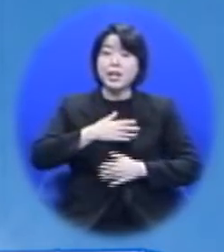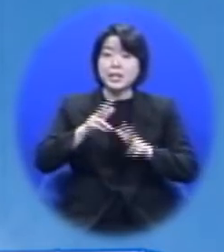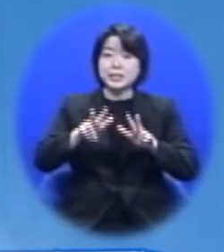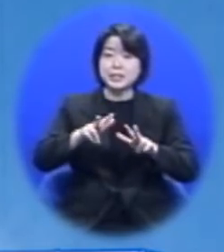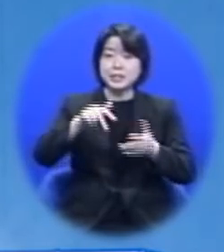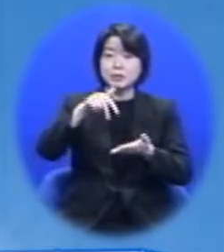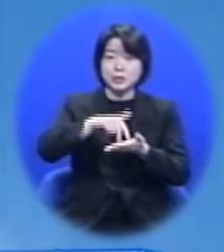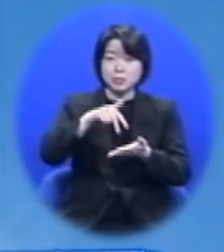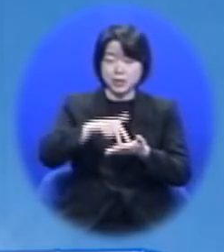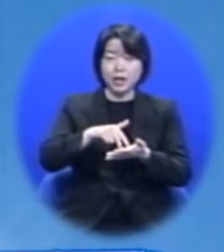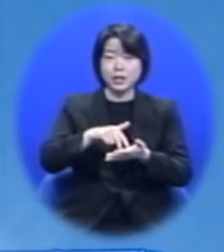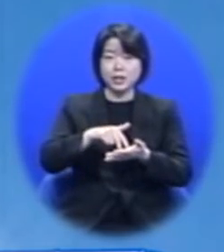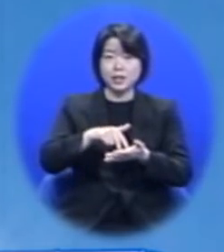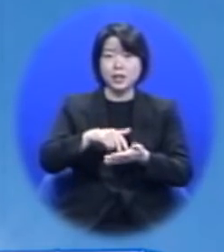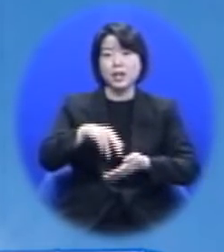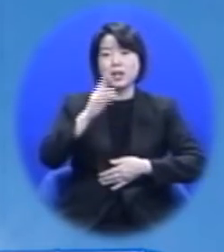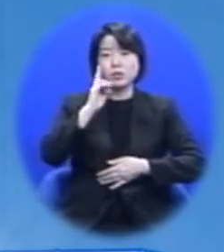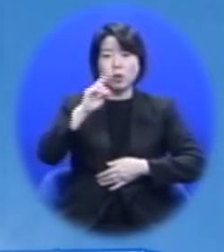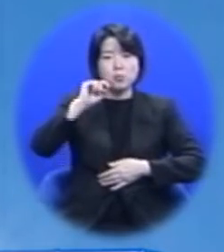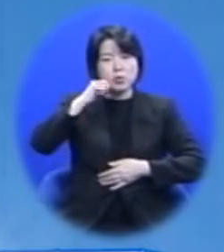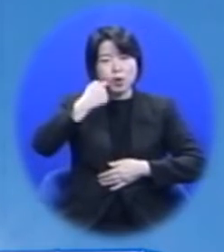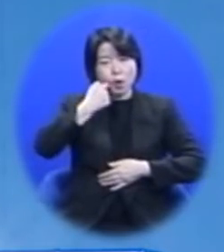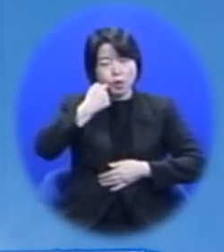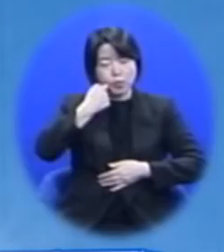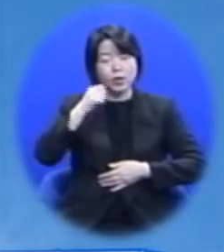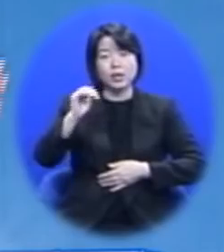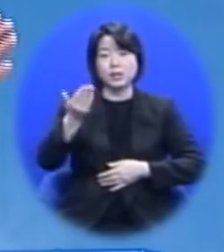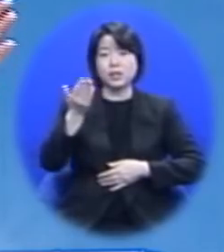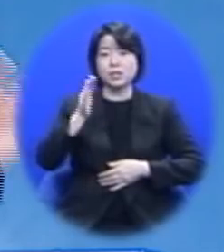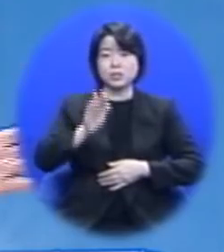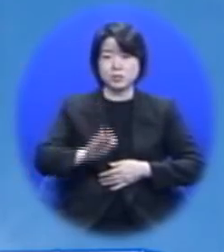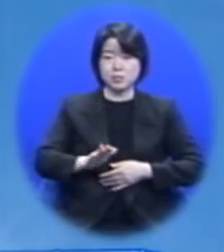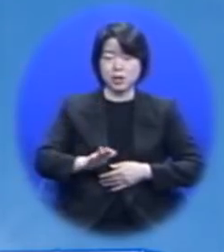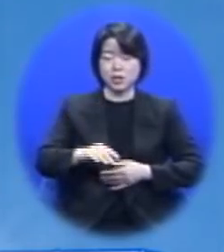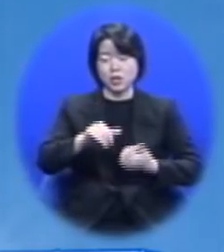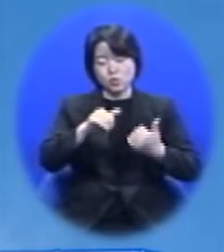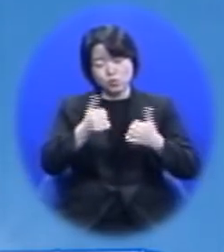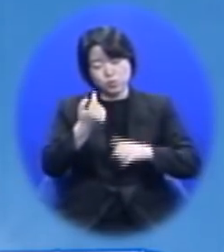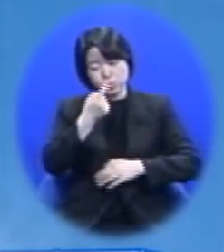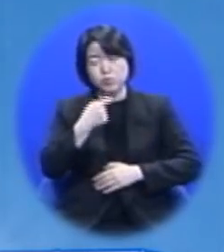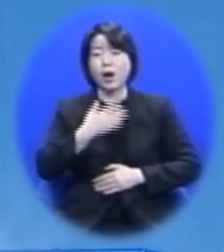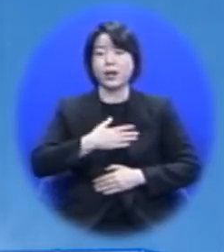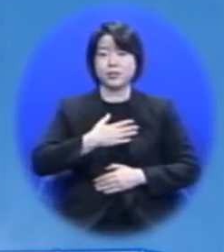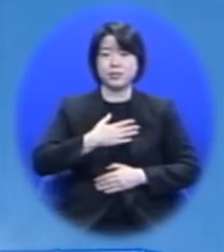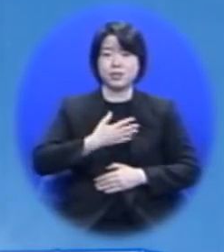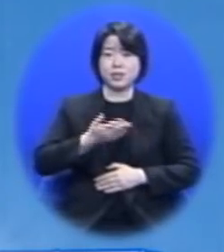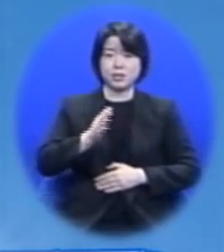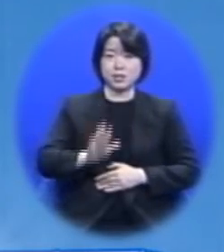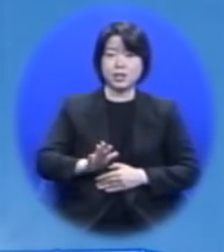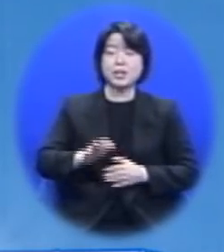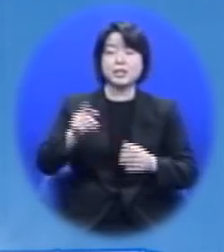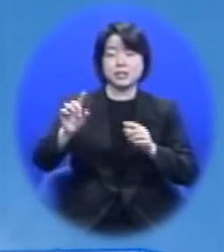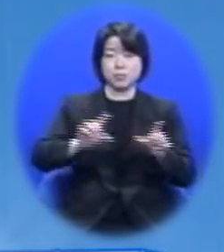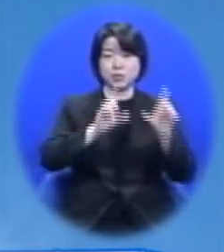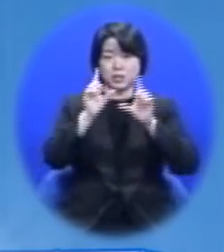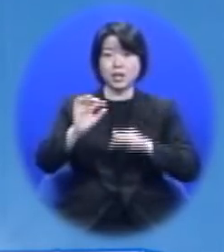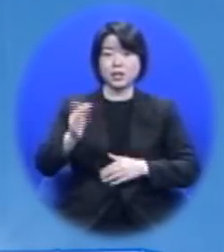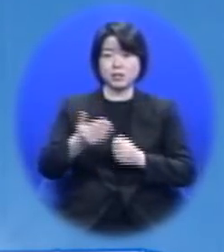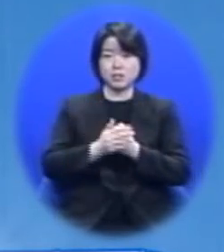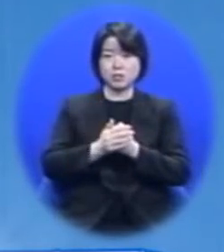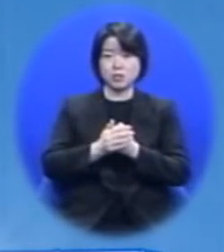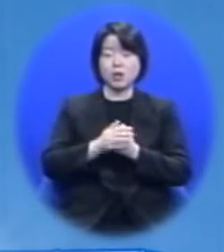형편이 너무너무 어려워졌어도 죽을 줄 알았는데 살았어요. 모든 게